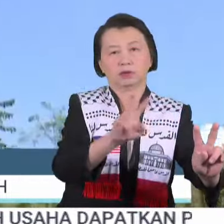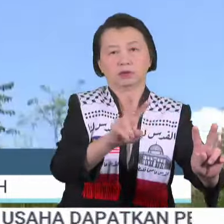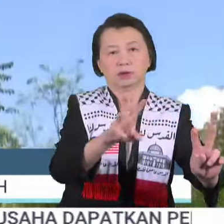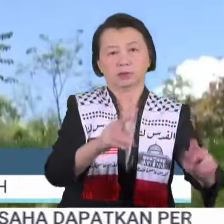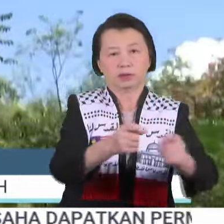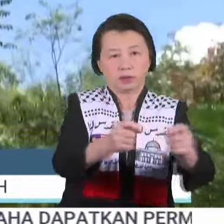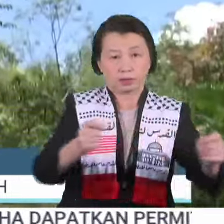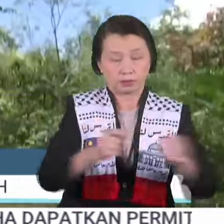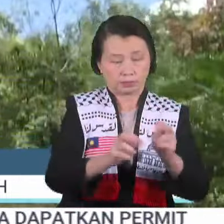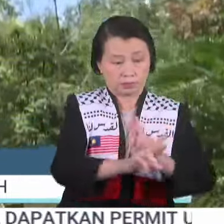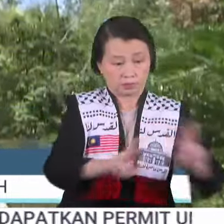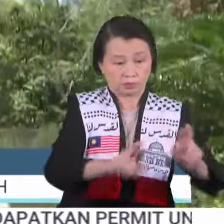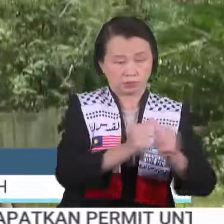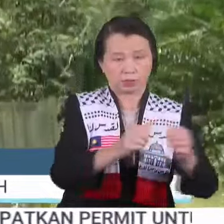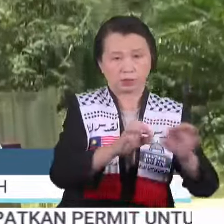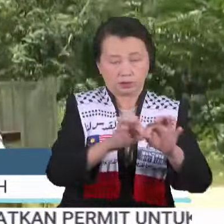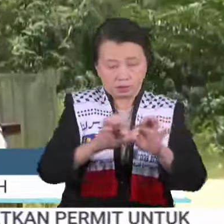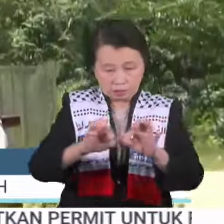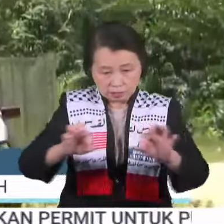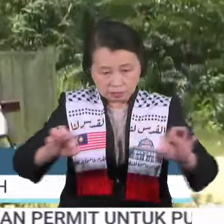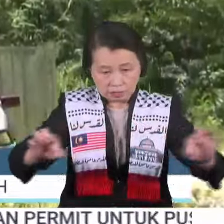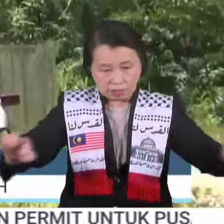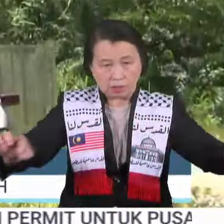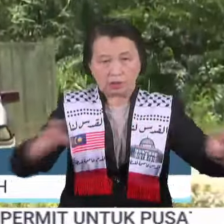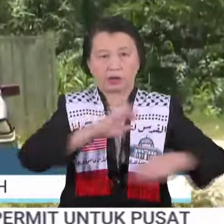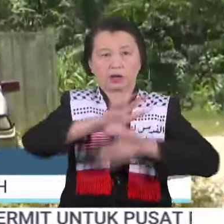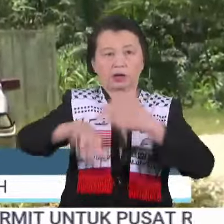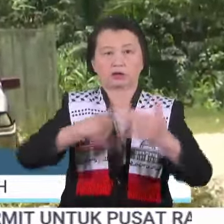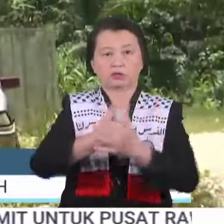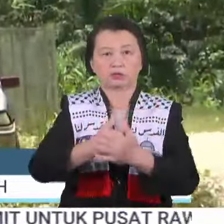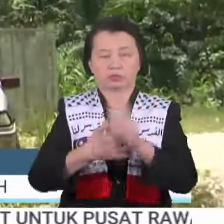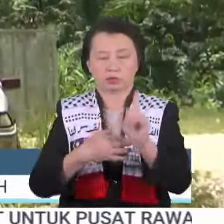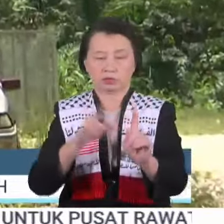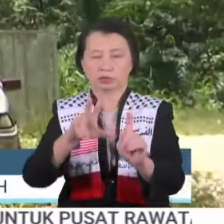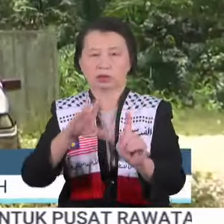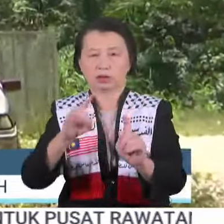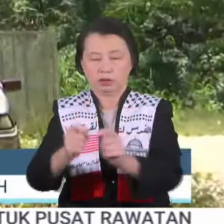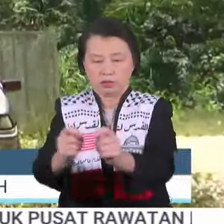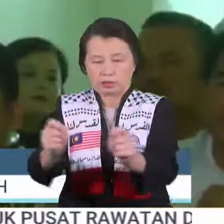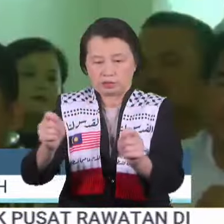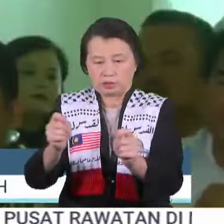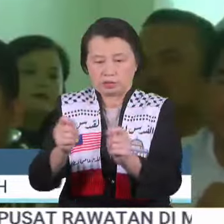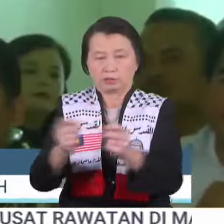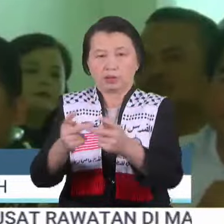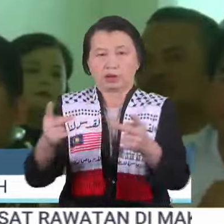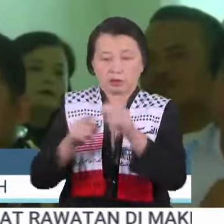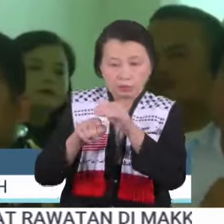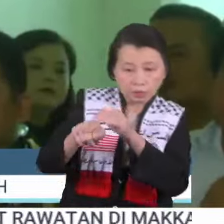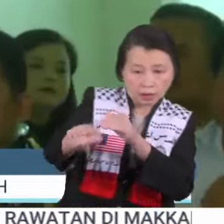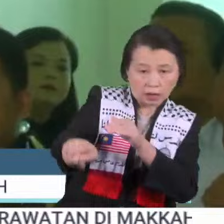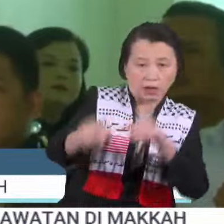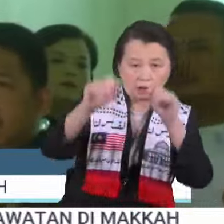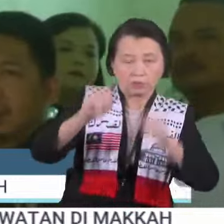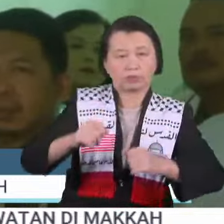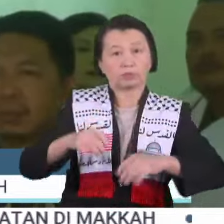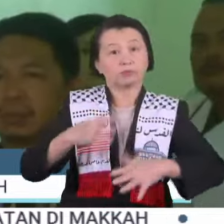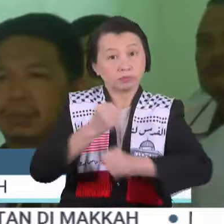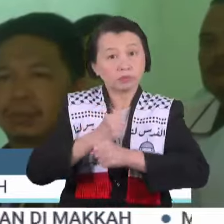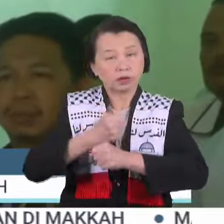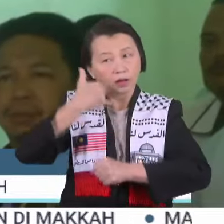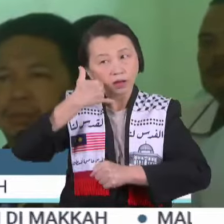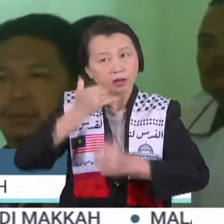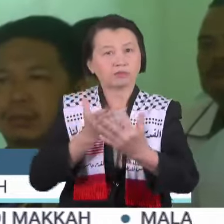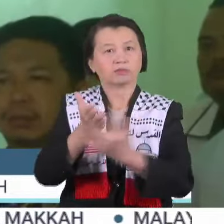208,926 premis tersedia dengan sambungan gentian optik dan kesemua 138 lokasi di kawasan pedalaman dapat menikmati